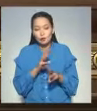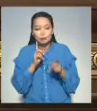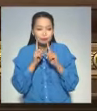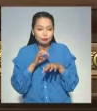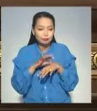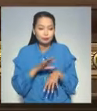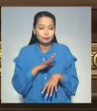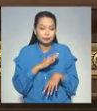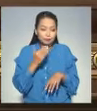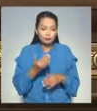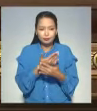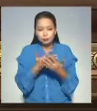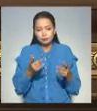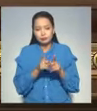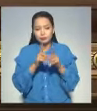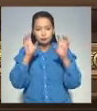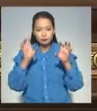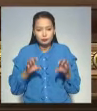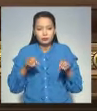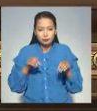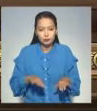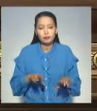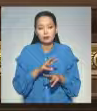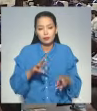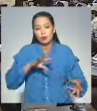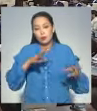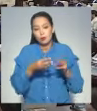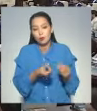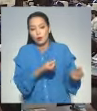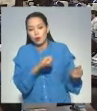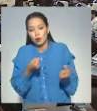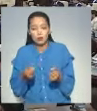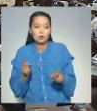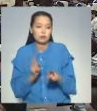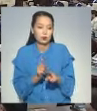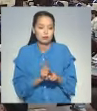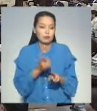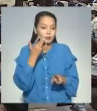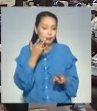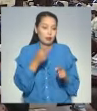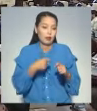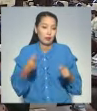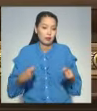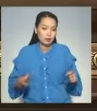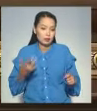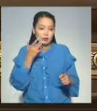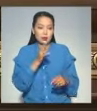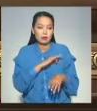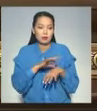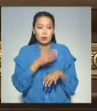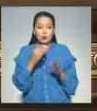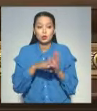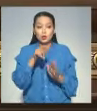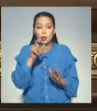алдына сән мәрте келсе де, заңды қабылдарда үкімет қорытындыны созып, жіпсіз байлап отырады дейді мәжіліс төрағасы.